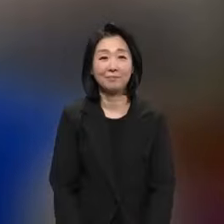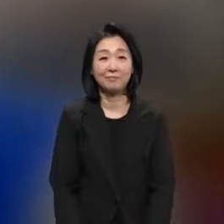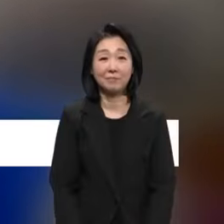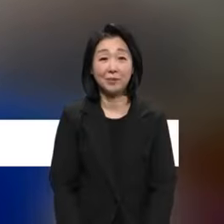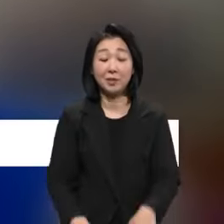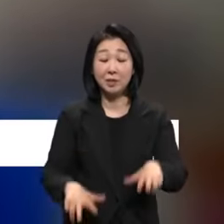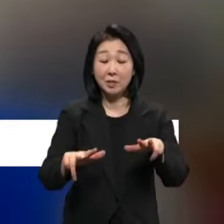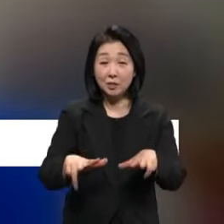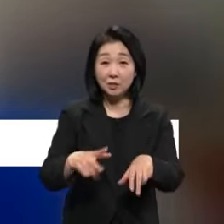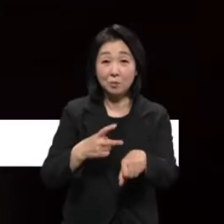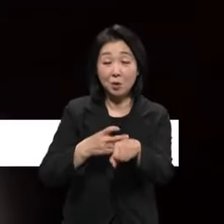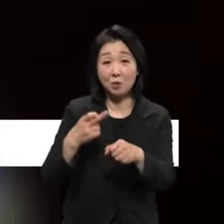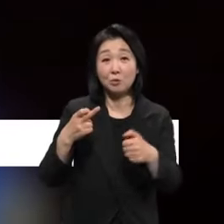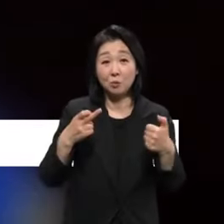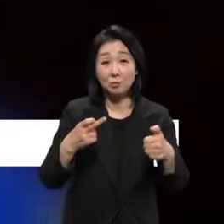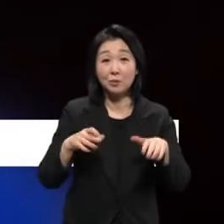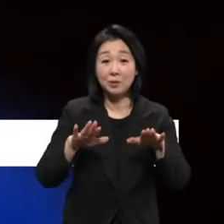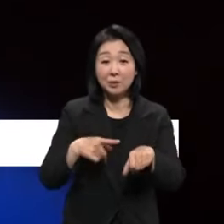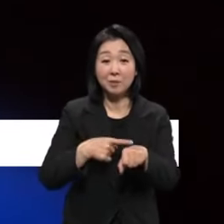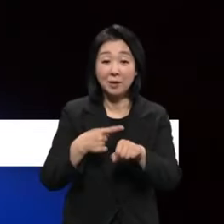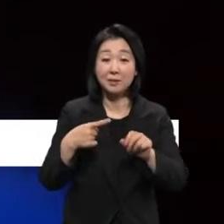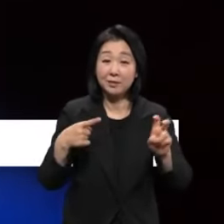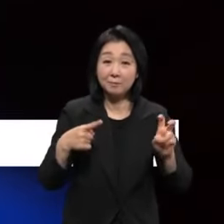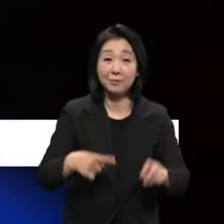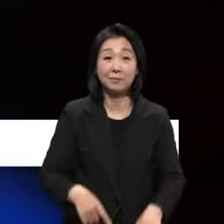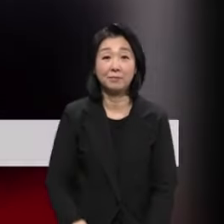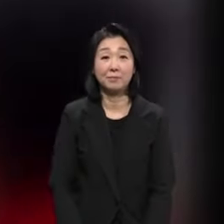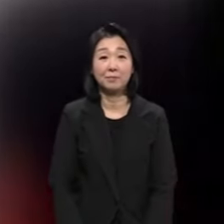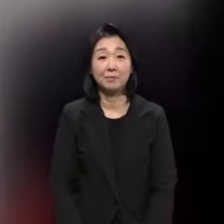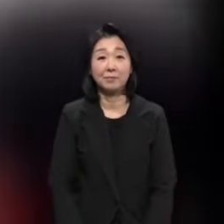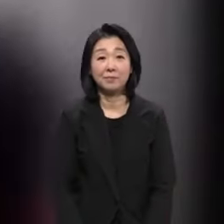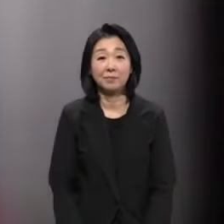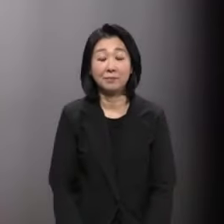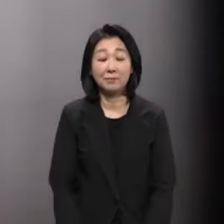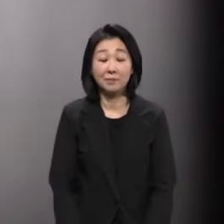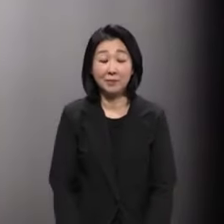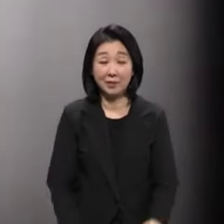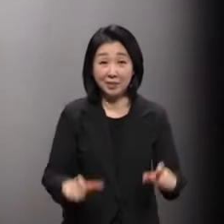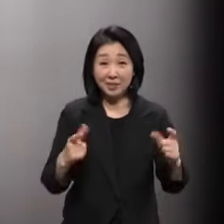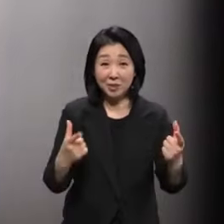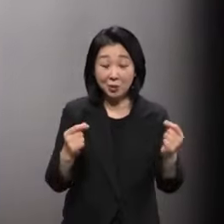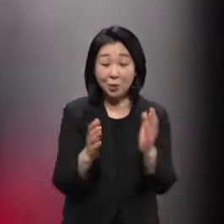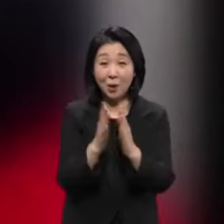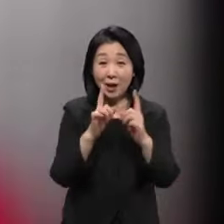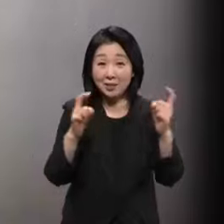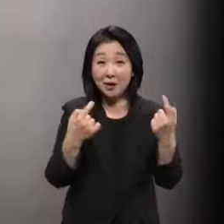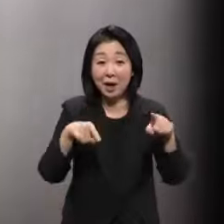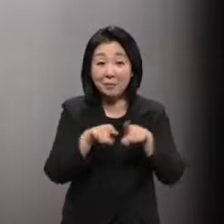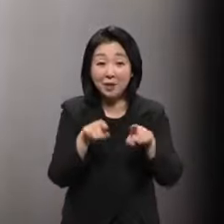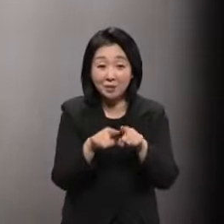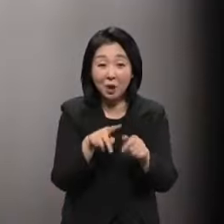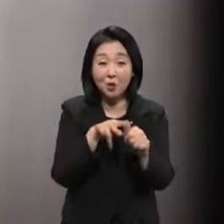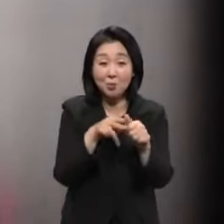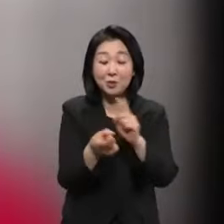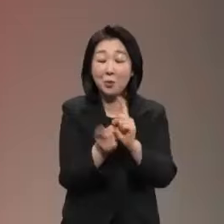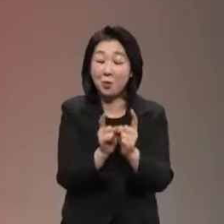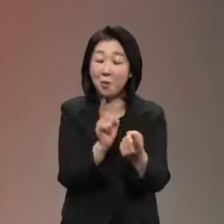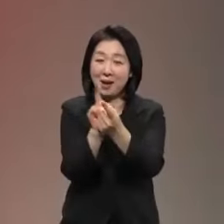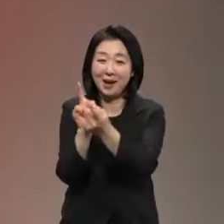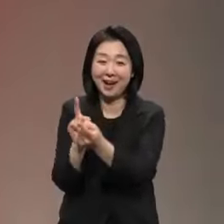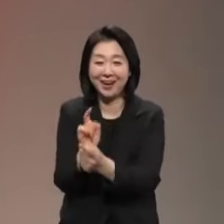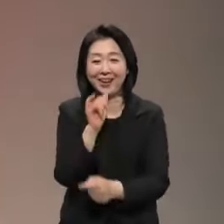지금 12시 50분입니다. 지금은 1시 20분입니다. 같은 지역구에 계속 있으니 후보들끼리도 서로